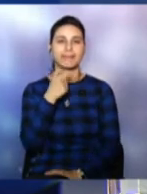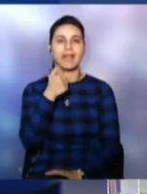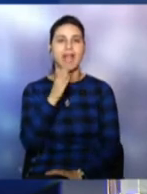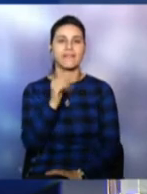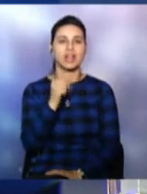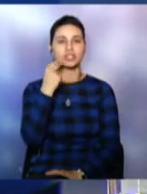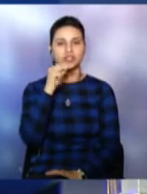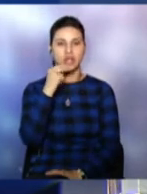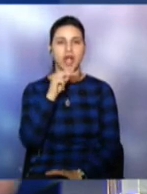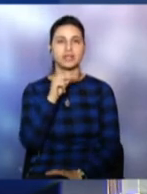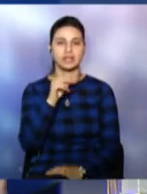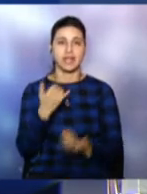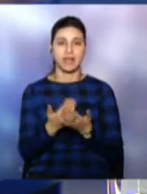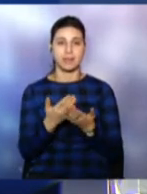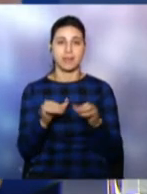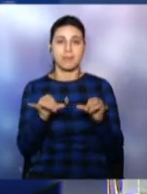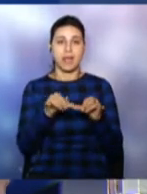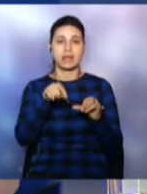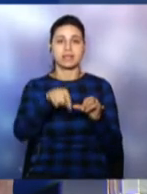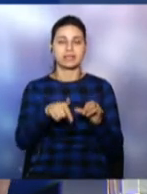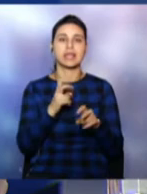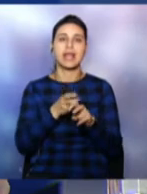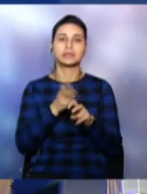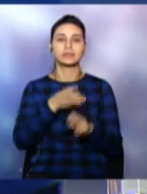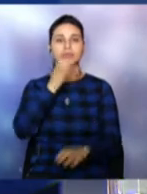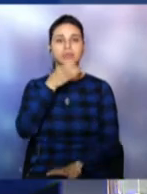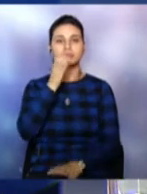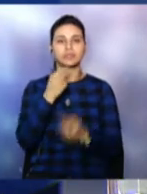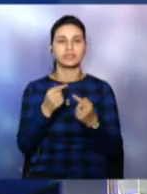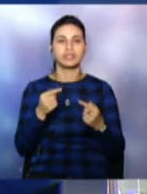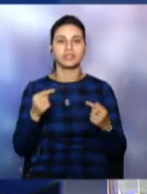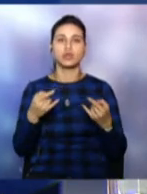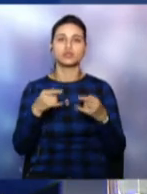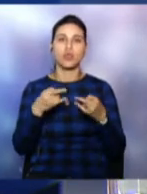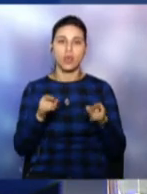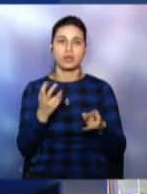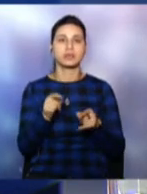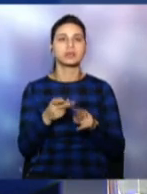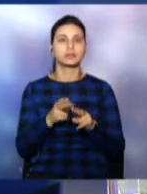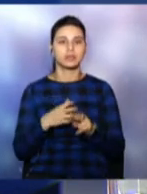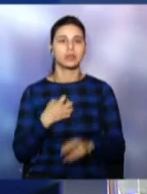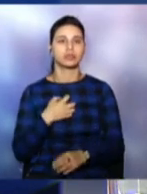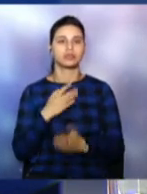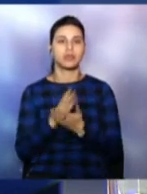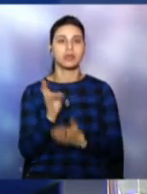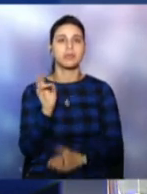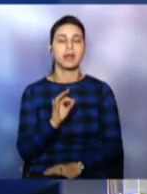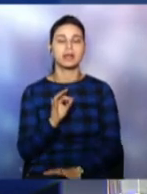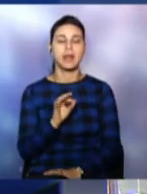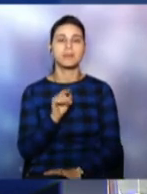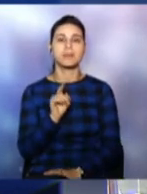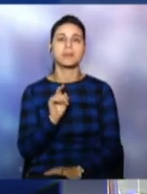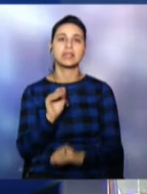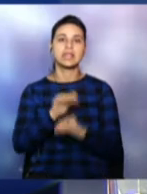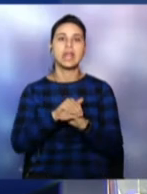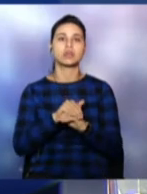ყავაზე, ჩაიზე, ხა ჩვენთან მაგიდაზე, ენერგეტიკული სასმელები, სხვადასხვა სახის შოკოლადი, რა თქმა უნდა, ეს მნიშვნელოვანია, მაგრამ